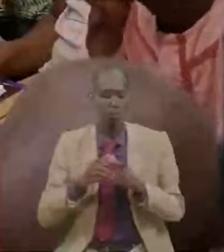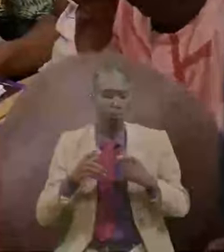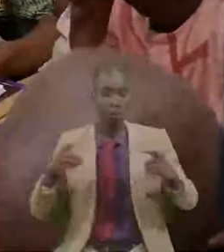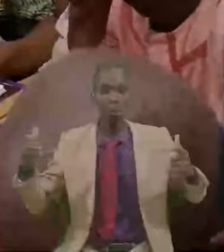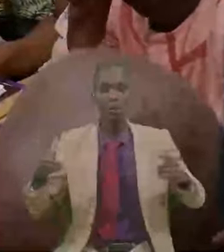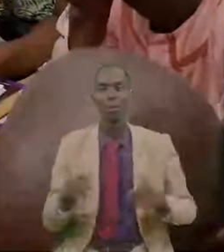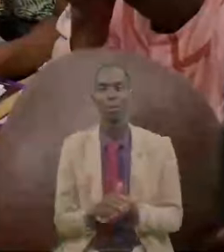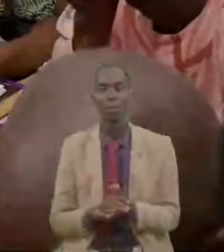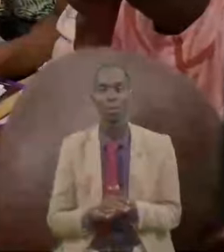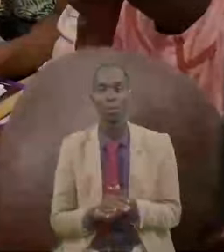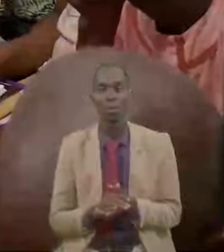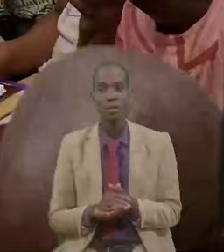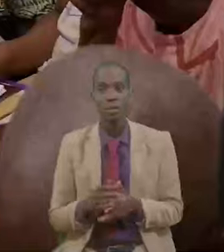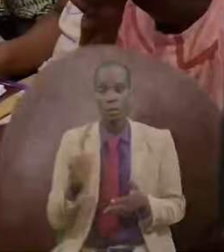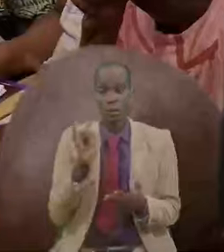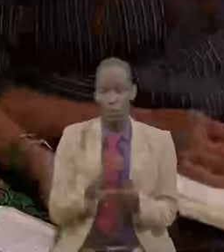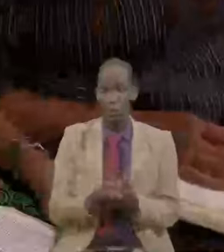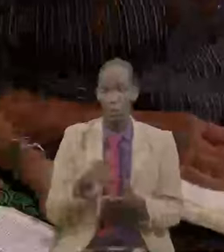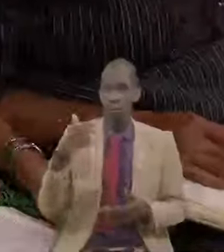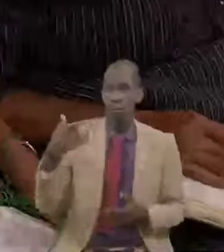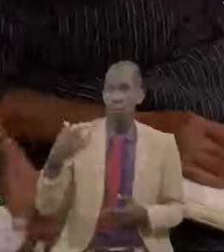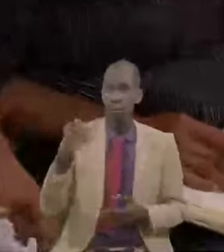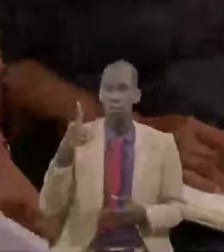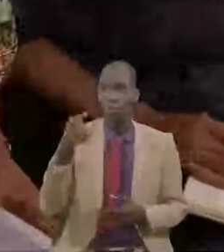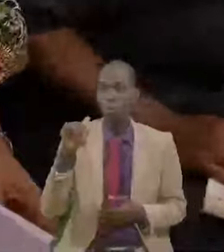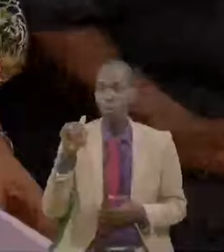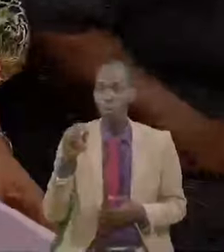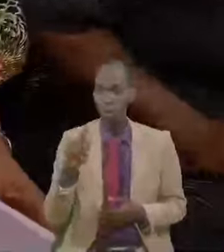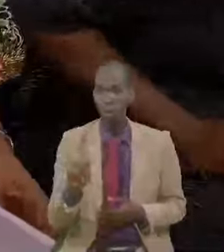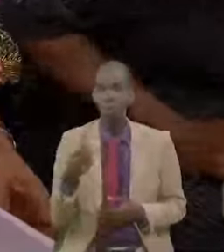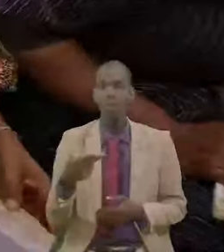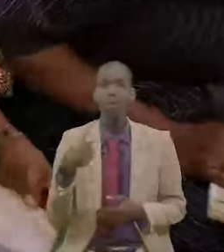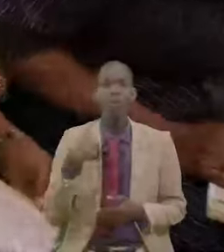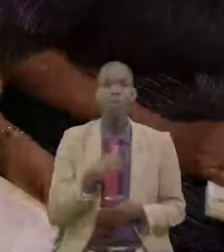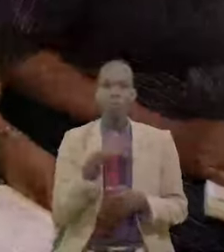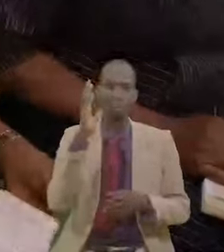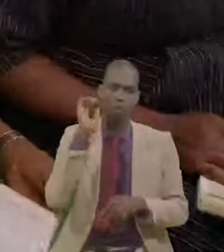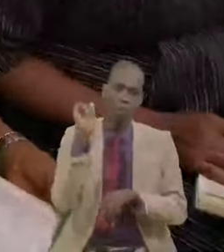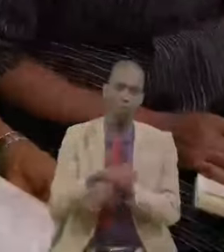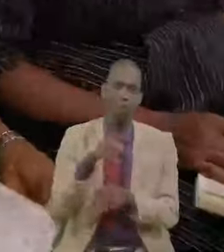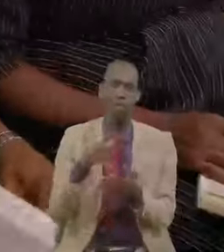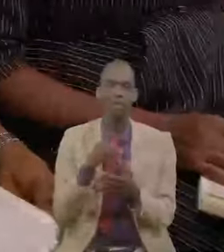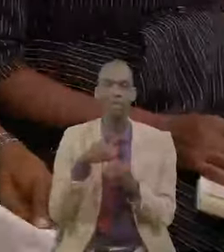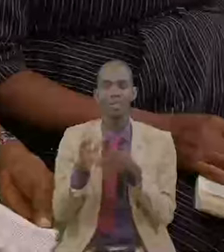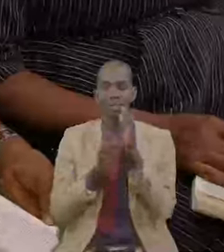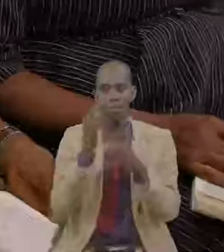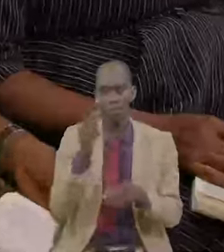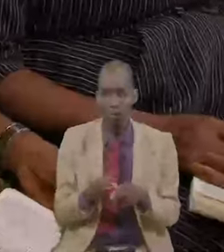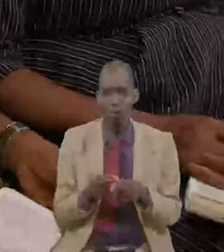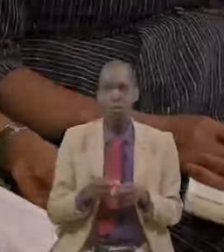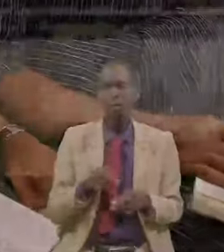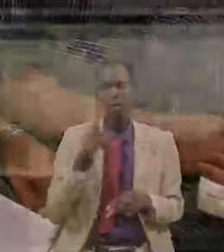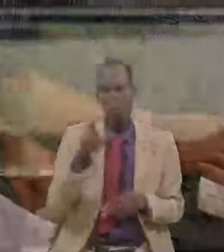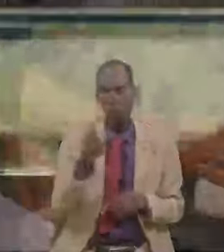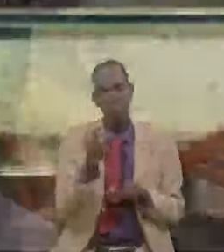Ce Goliath-là, je dis, nous allons le vaincre. Au fait, est-ce que vous savez que Goliath, quoi qu'il